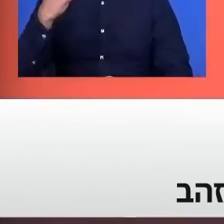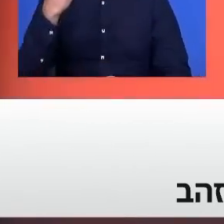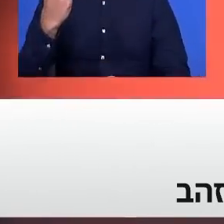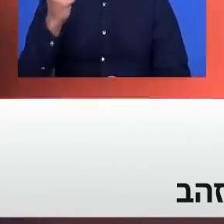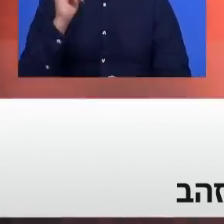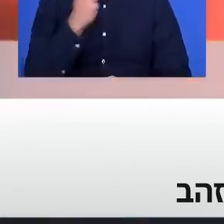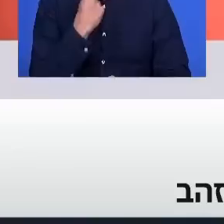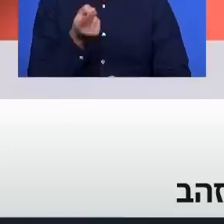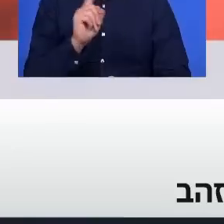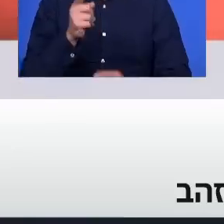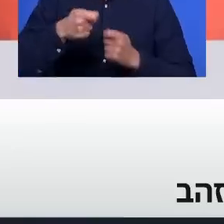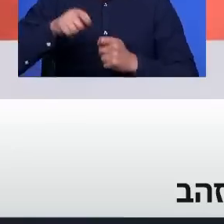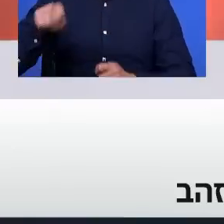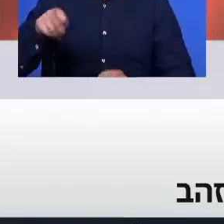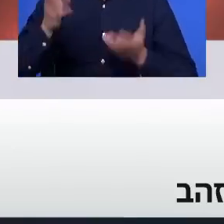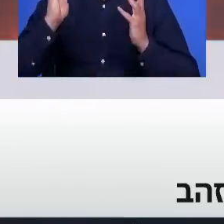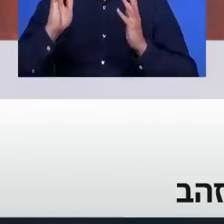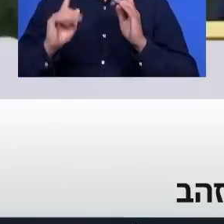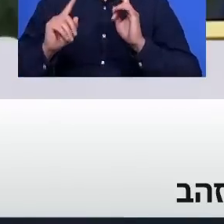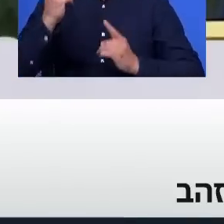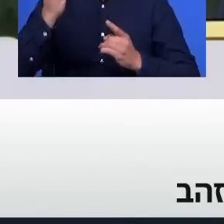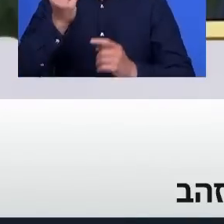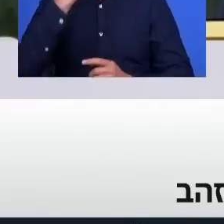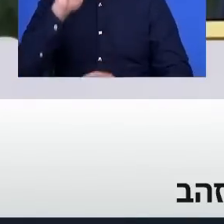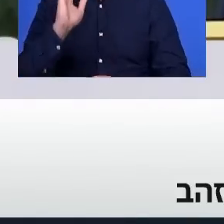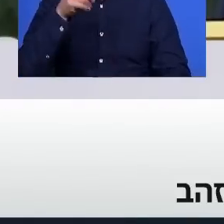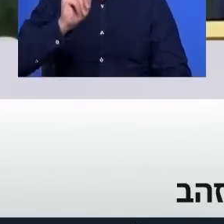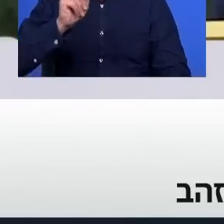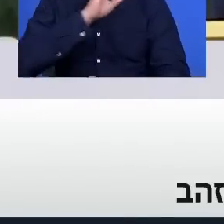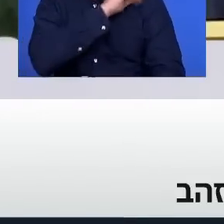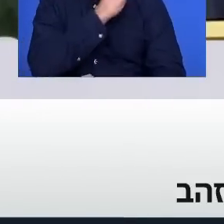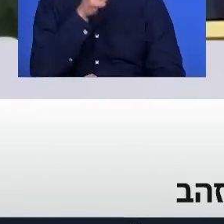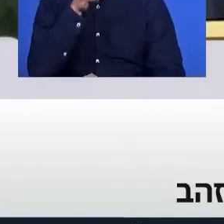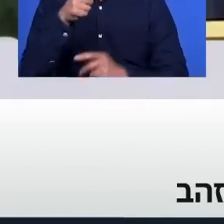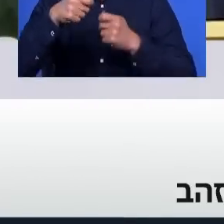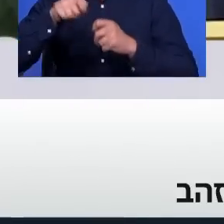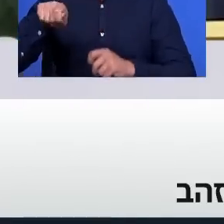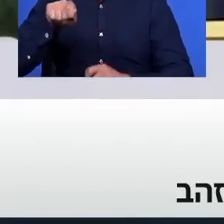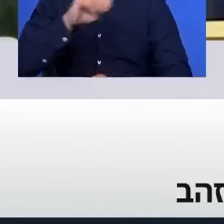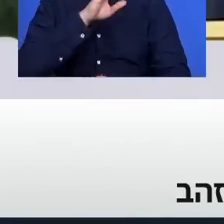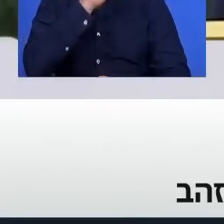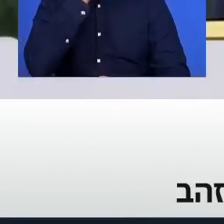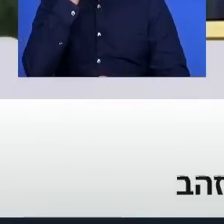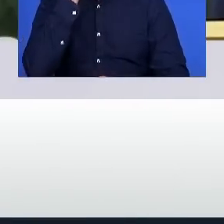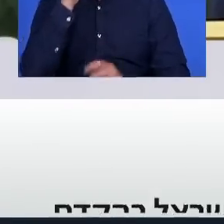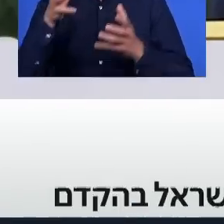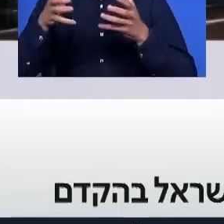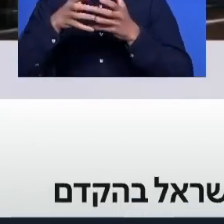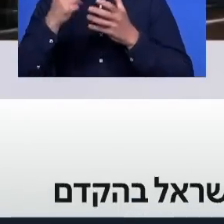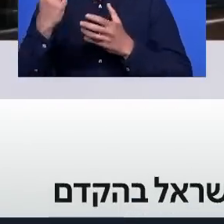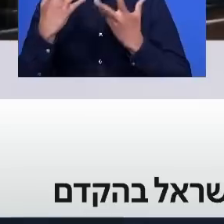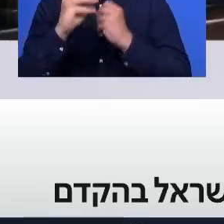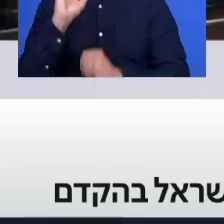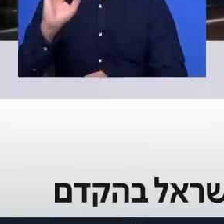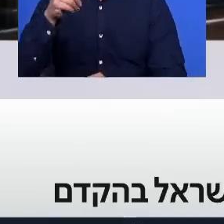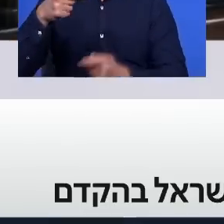להגיד, לא מדובר בחבר פרלמנט כל כך בולט, לפי מה שאנחנו מביאים, הוא לא פלסטיני, מדובר בחבר פרלמנט בדואי, משבט אל-אדואן, שמשפחתו, הוא